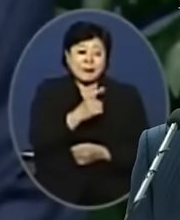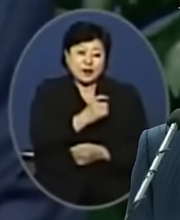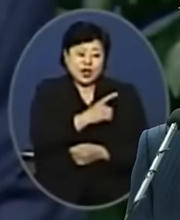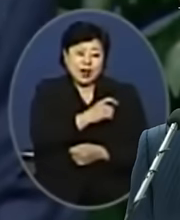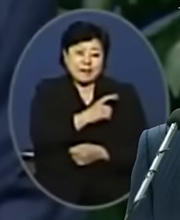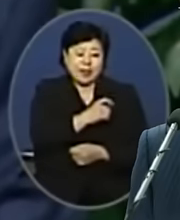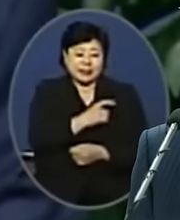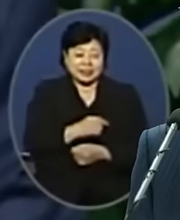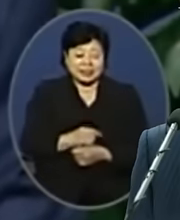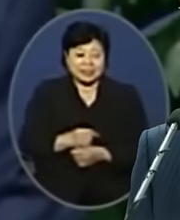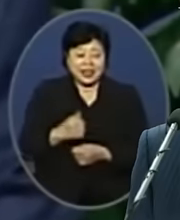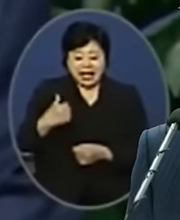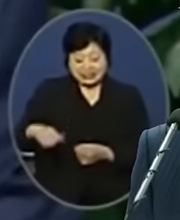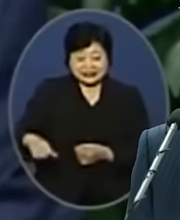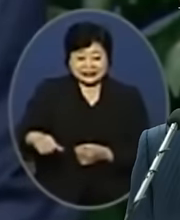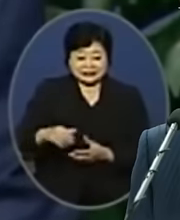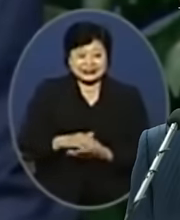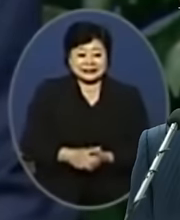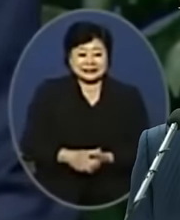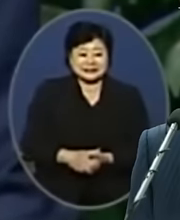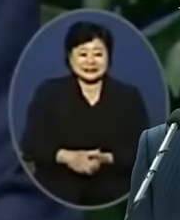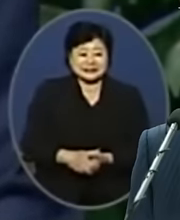열한째였습니다. 그런데